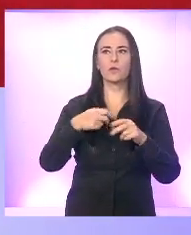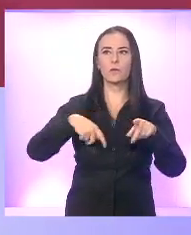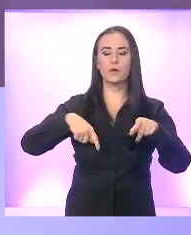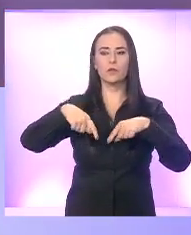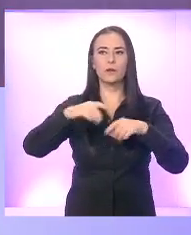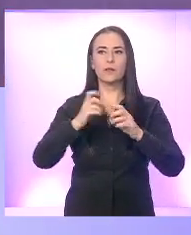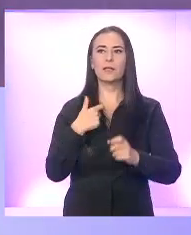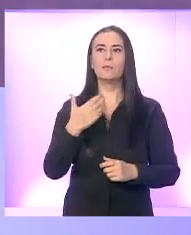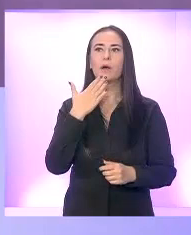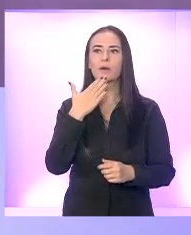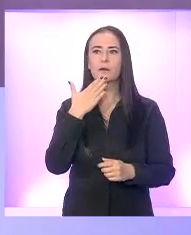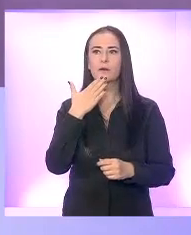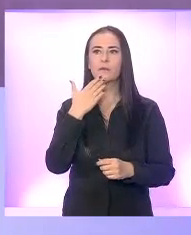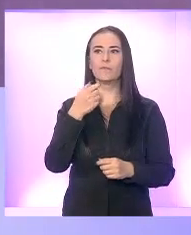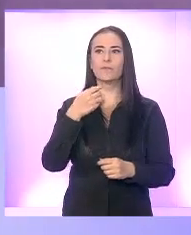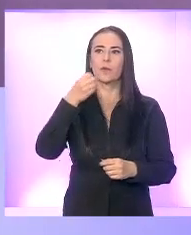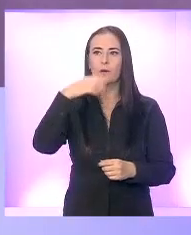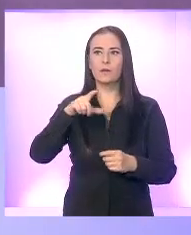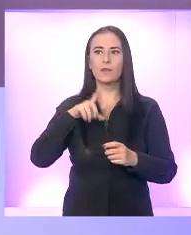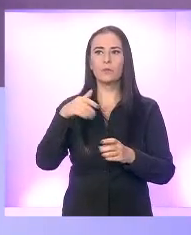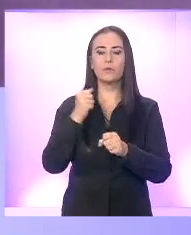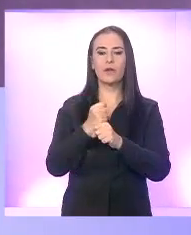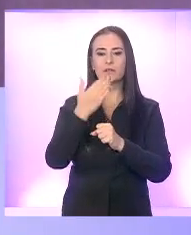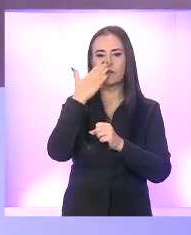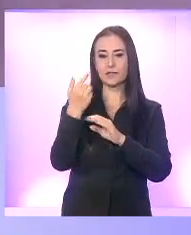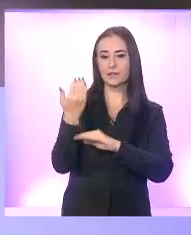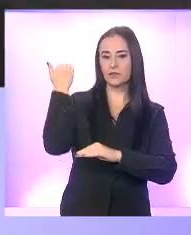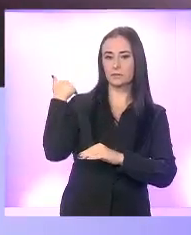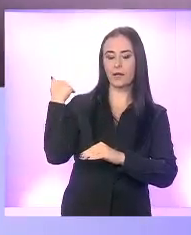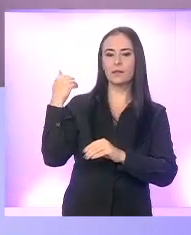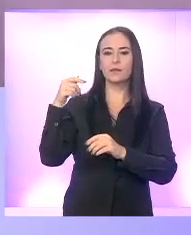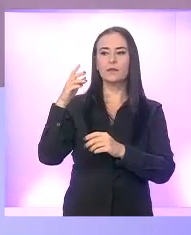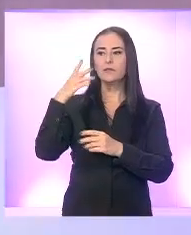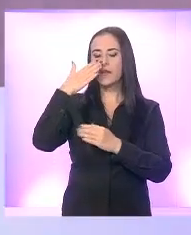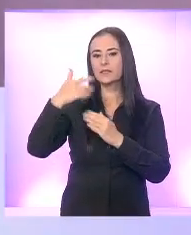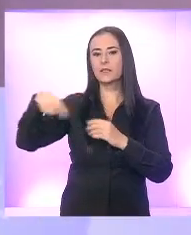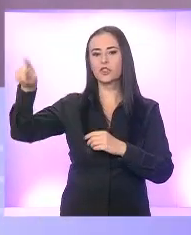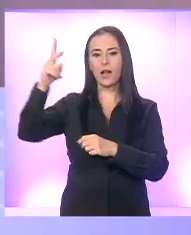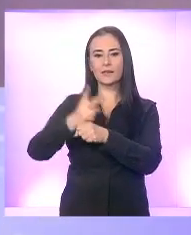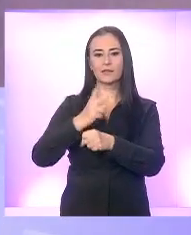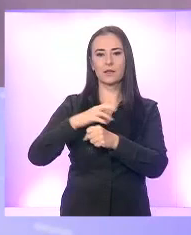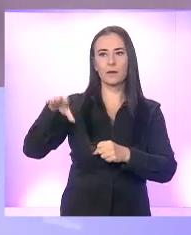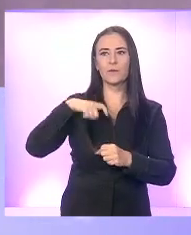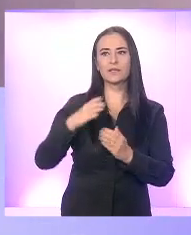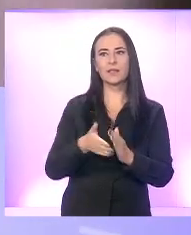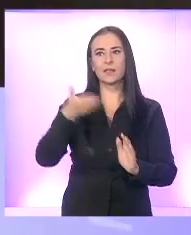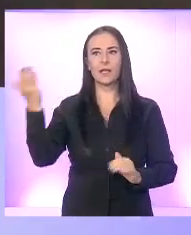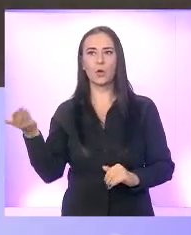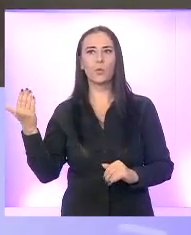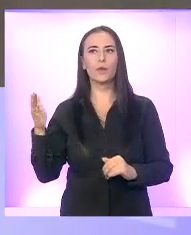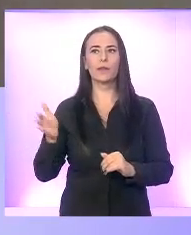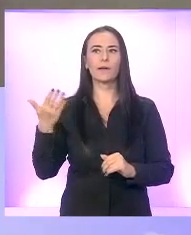acest sector. Din păcate, noi o luăm de foarte în spate față de celelalte state. Să sperăm însă că știm să profităm de